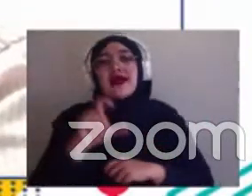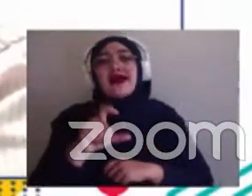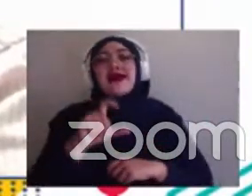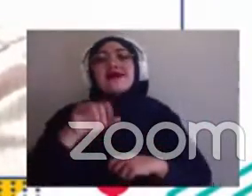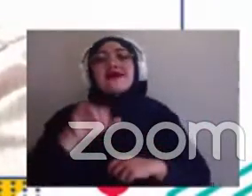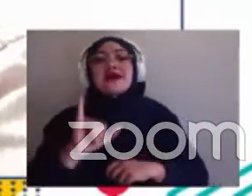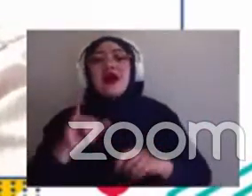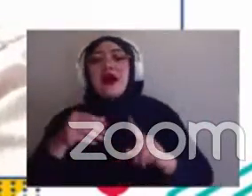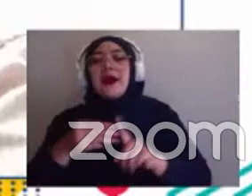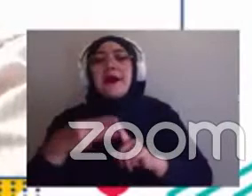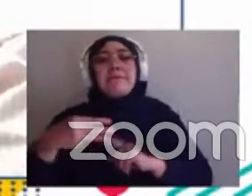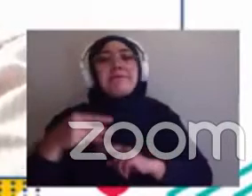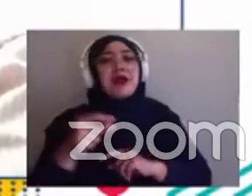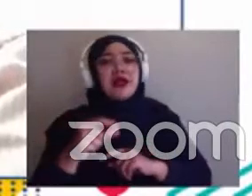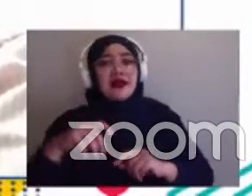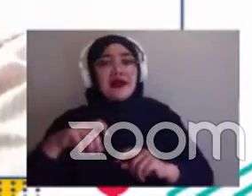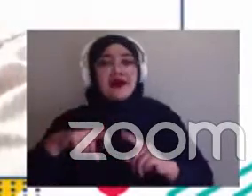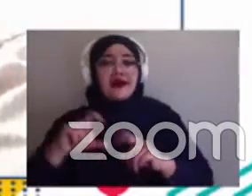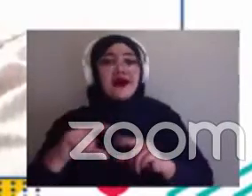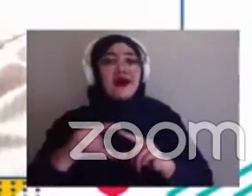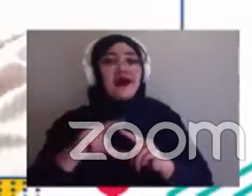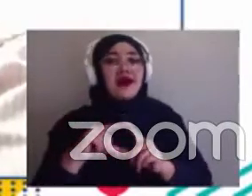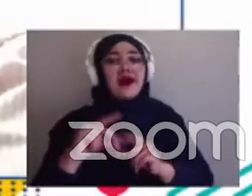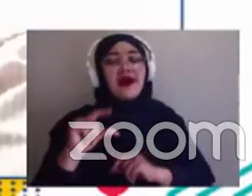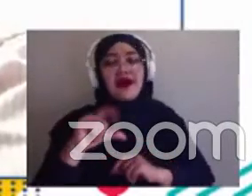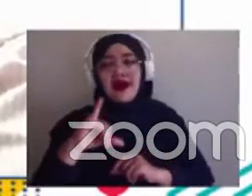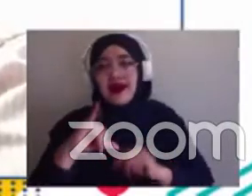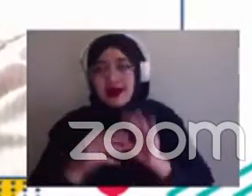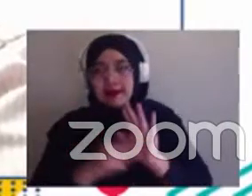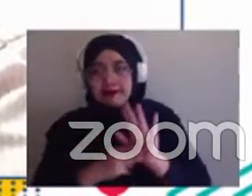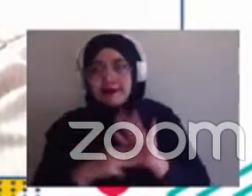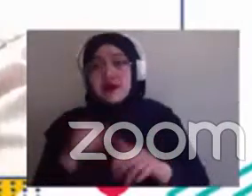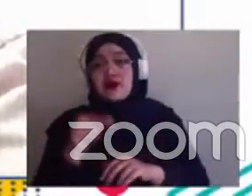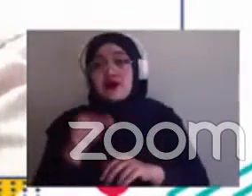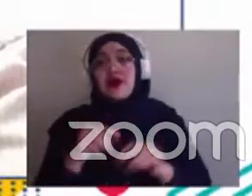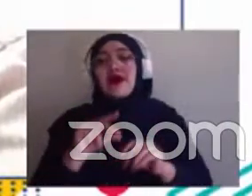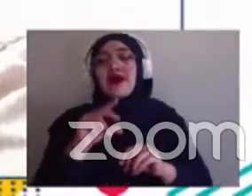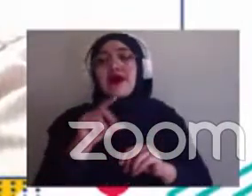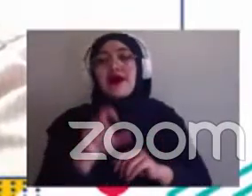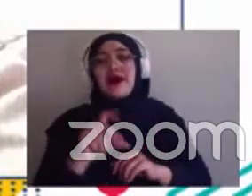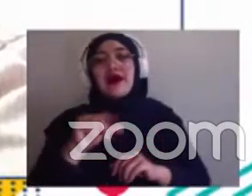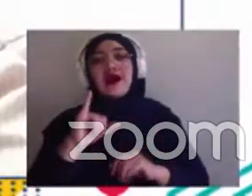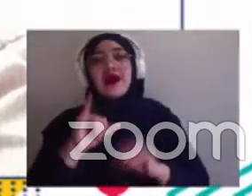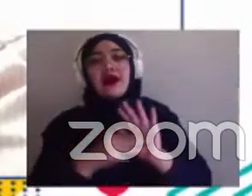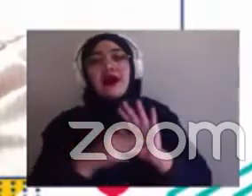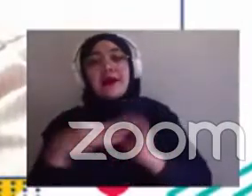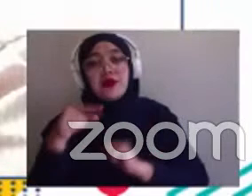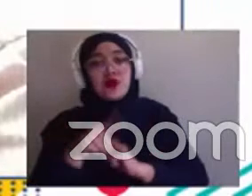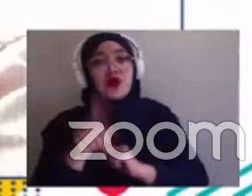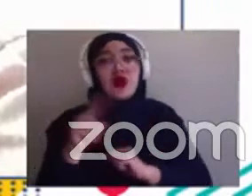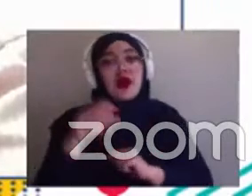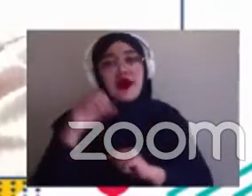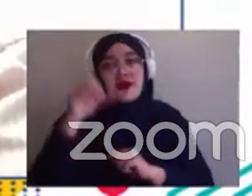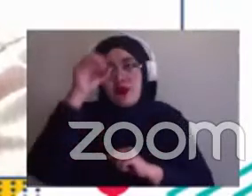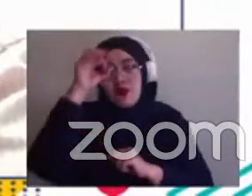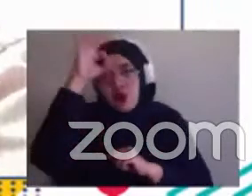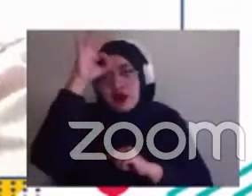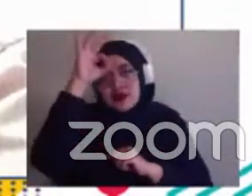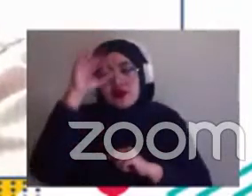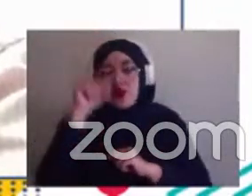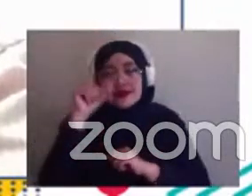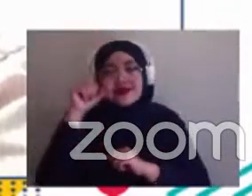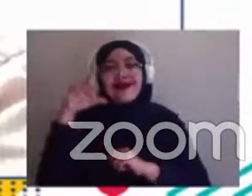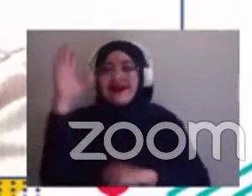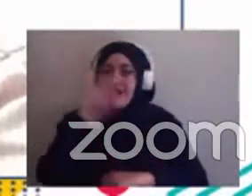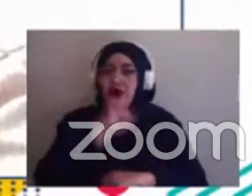jenis kejahatan baru ini bisa segera mereka tangani dengan lebih